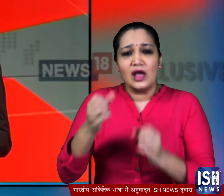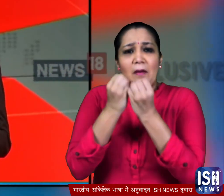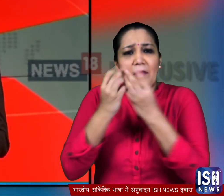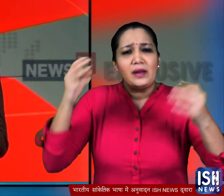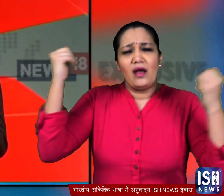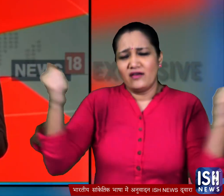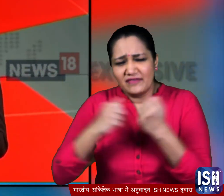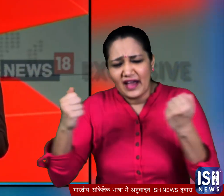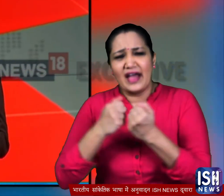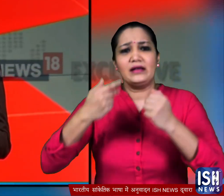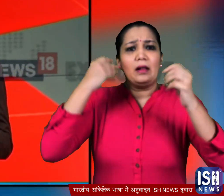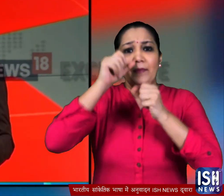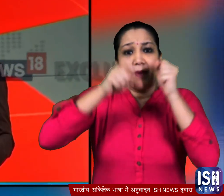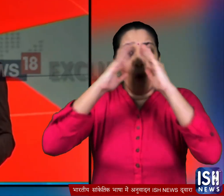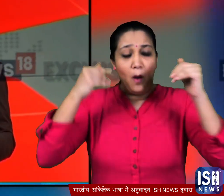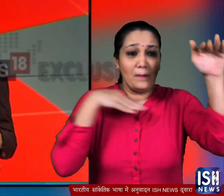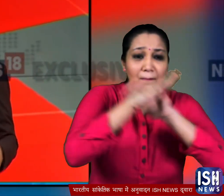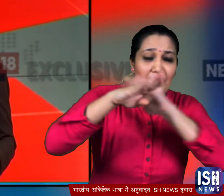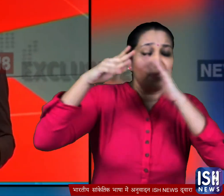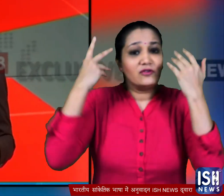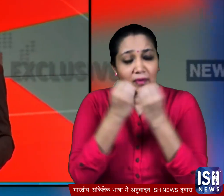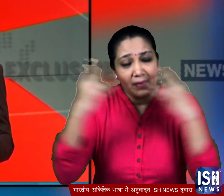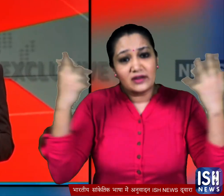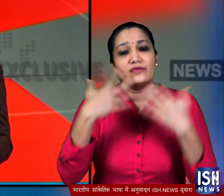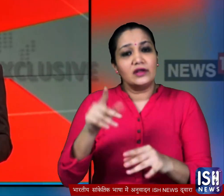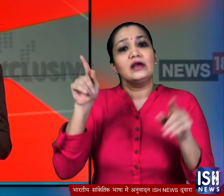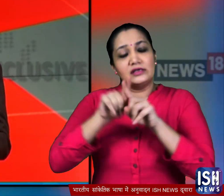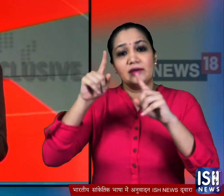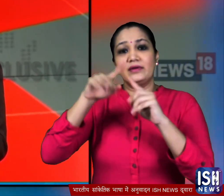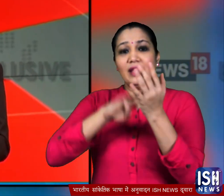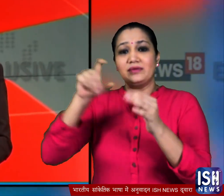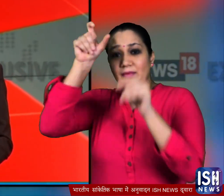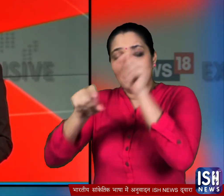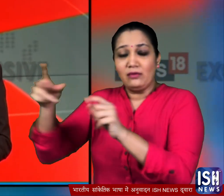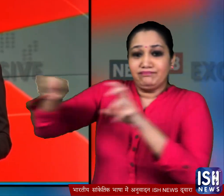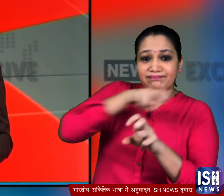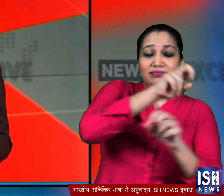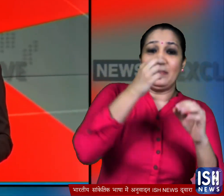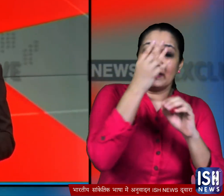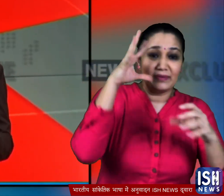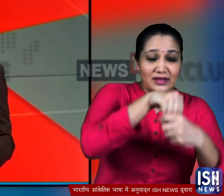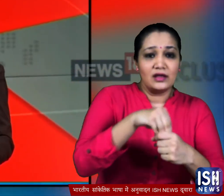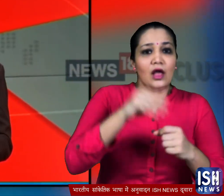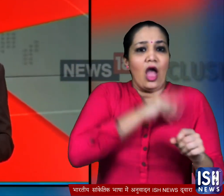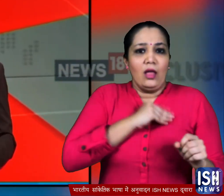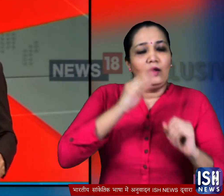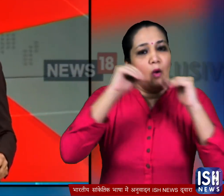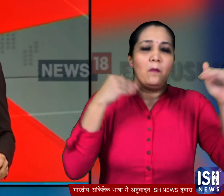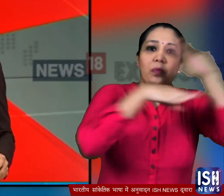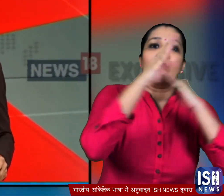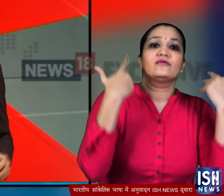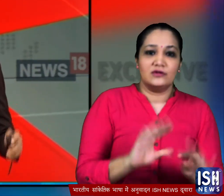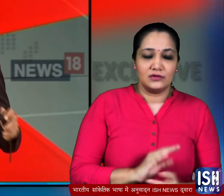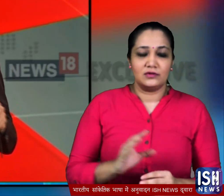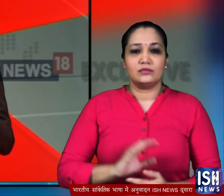पर हिंसा और पलायन का आरोप बीजेपी ने लगाया था और हावड़ा में टीएमसी में शामिल हुए बीजेपी के कार्यकर्ताओं ने माना कि वो डर के मारे घर से भाग